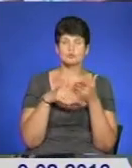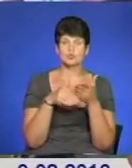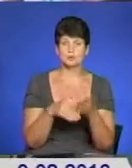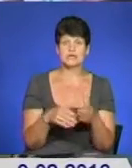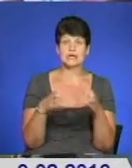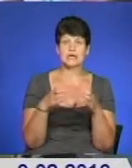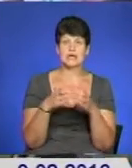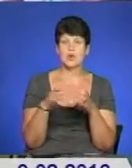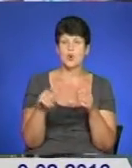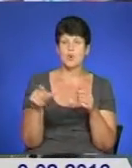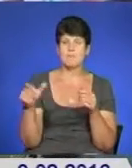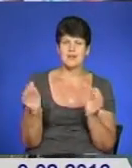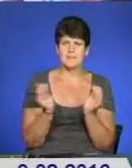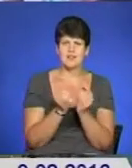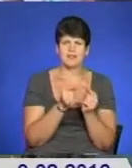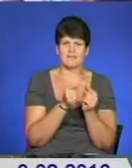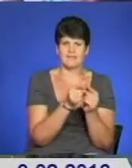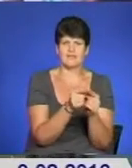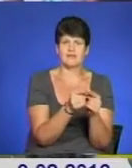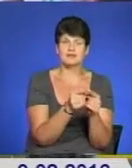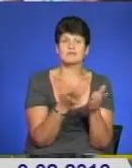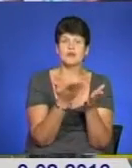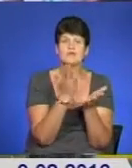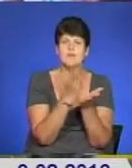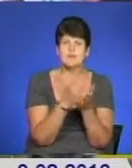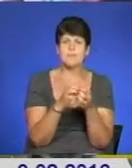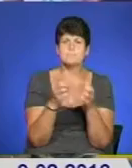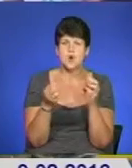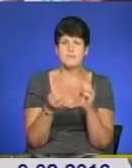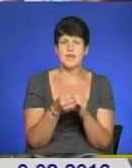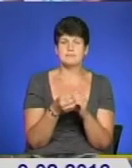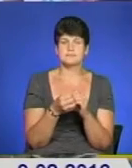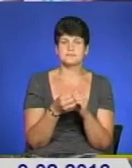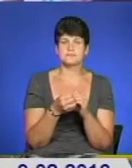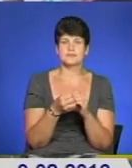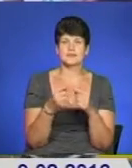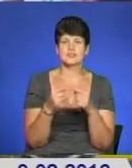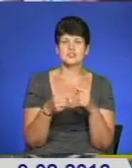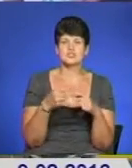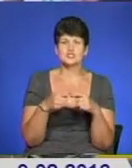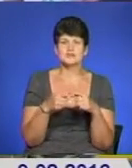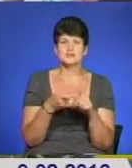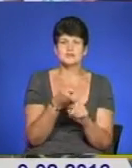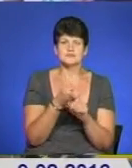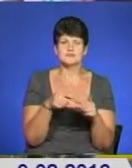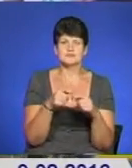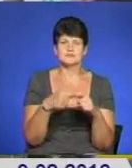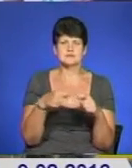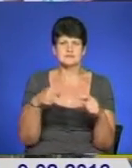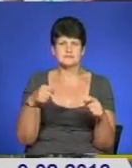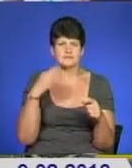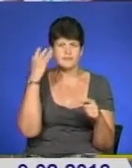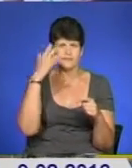громаді маленькій віддаленій в якой якісь є певні проблеми я через бюрократію яка не може вирішити